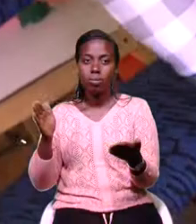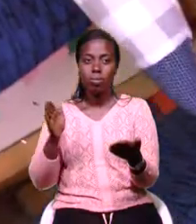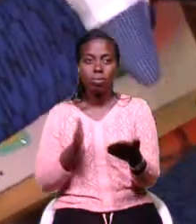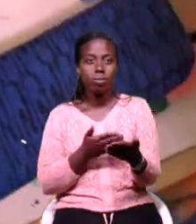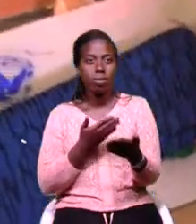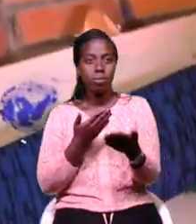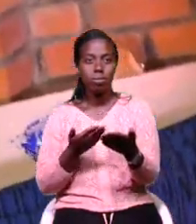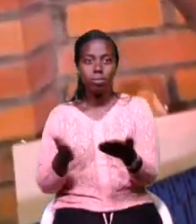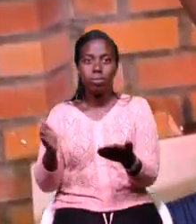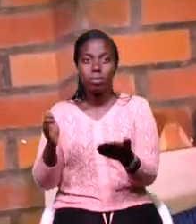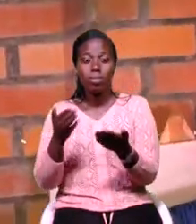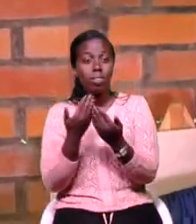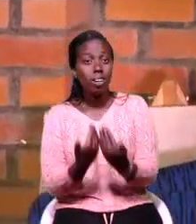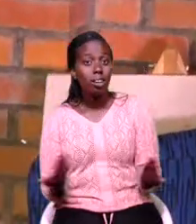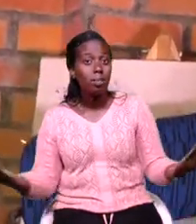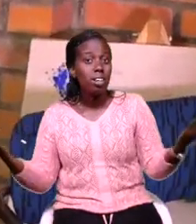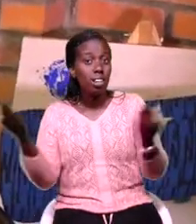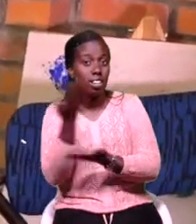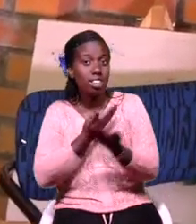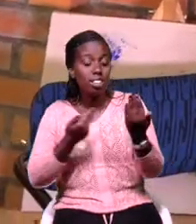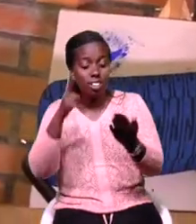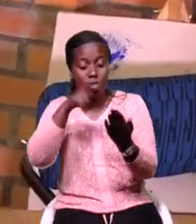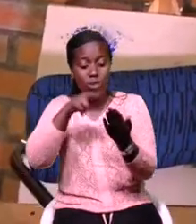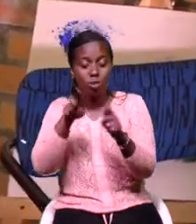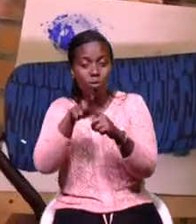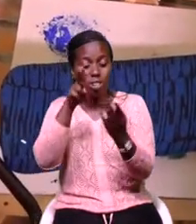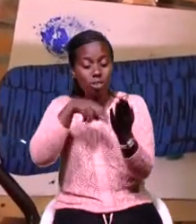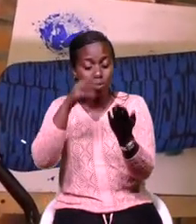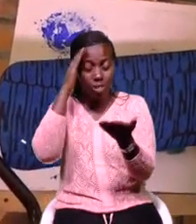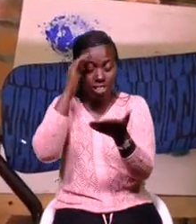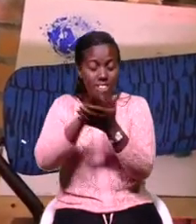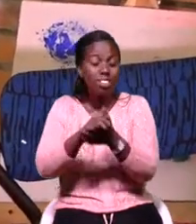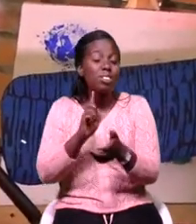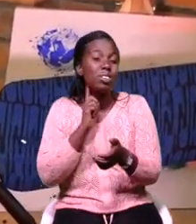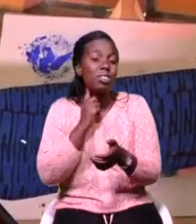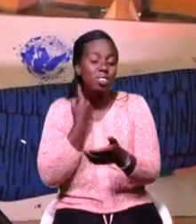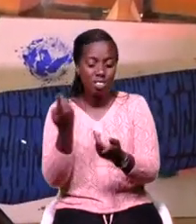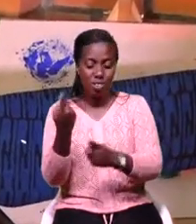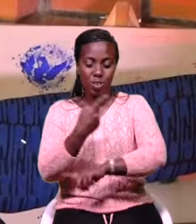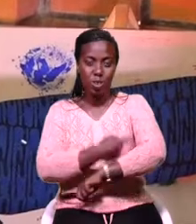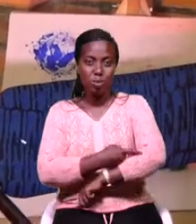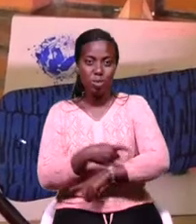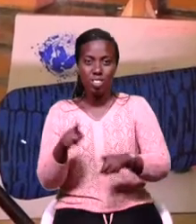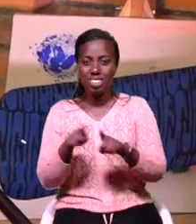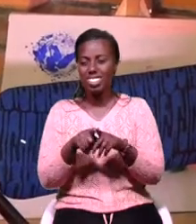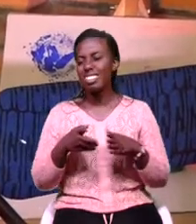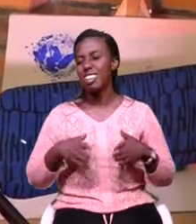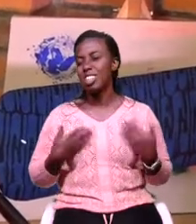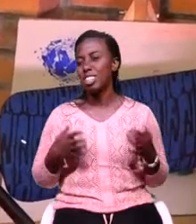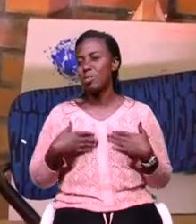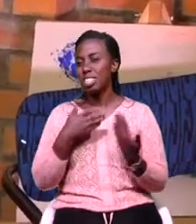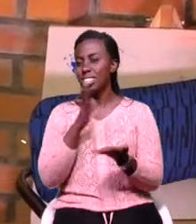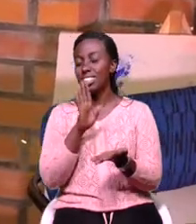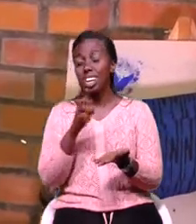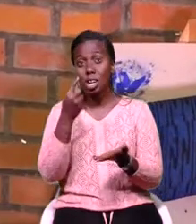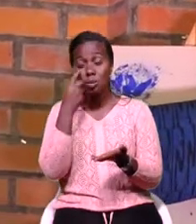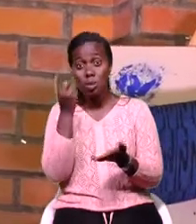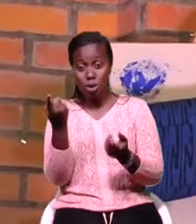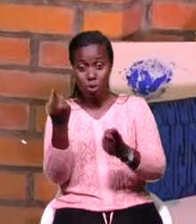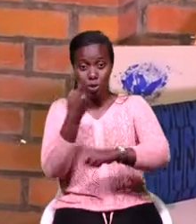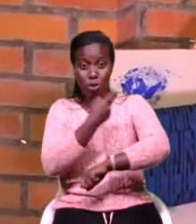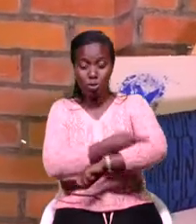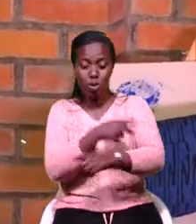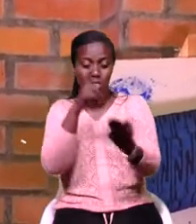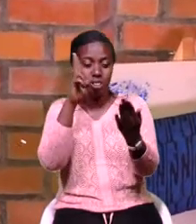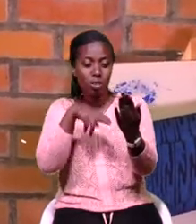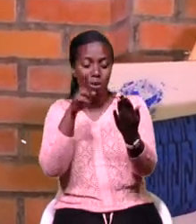soma. Abana ikiganiro soma some nize ko mwakiryohewe uyu munsi nange byashimishije cyane mwabonye ko uyu munsi